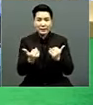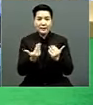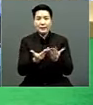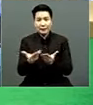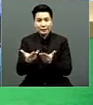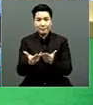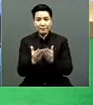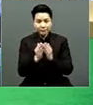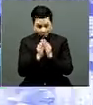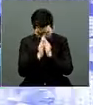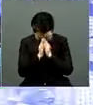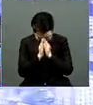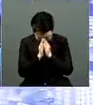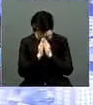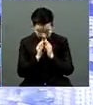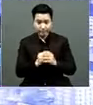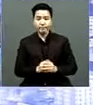ะ